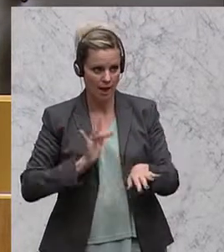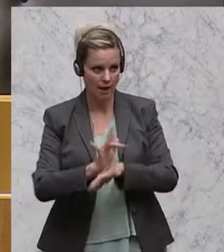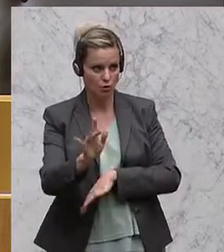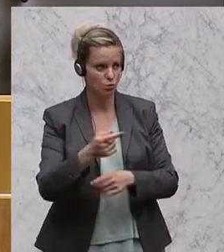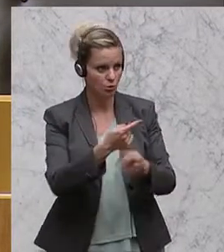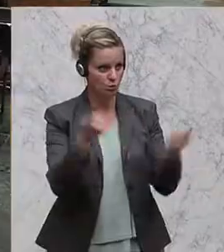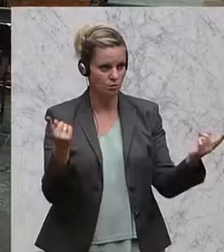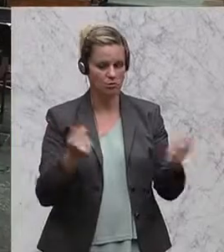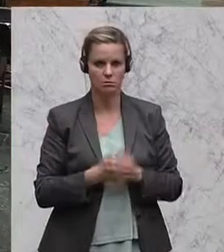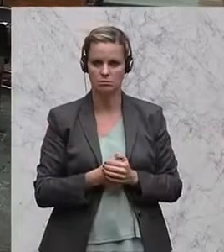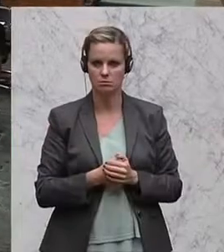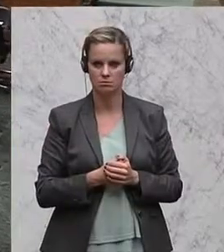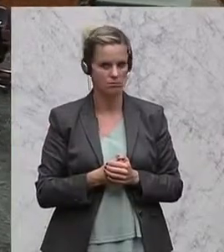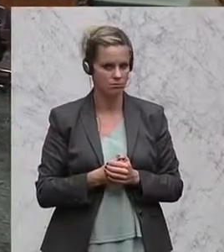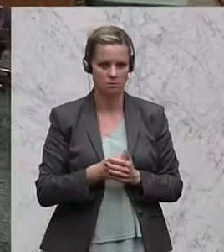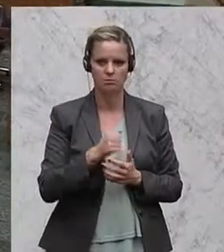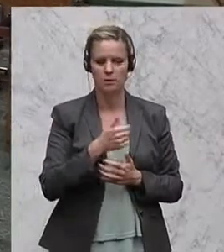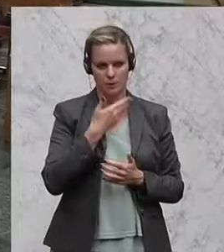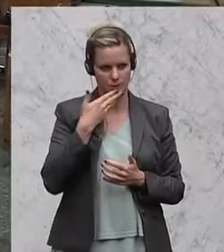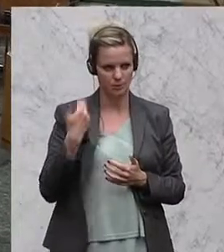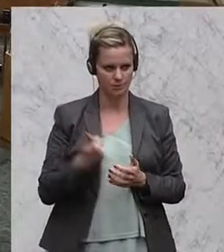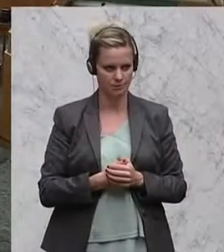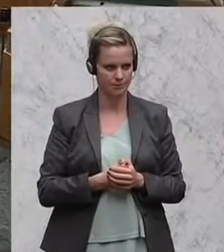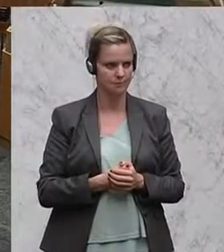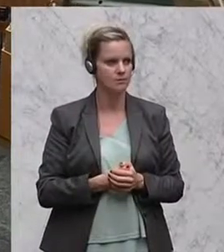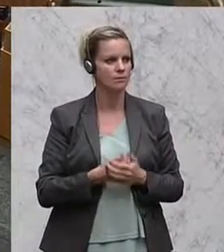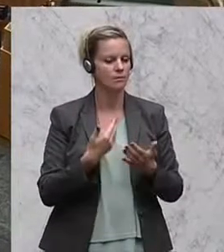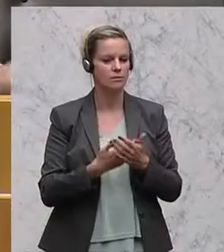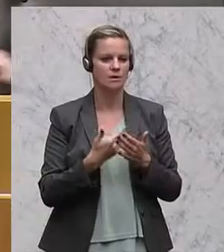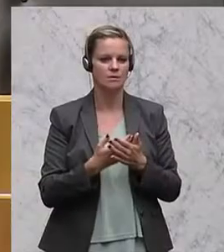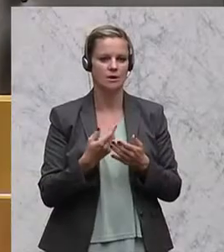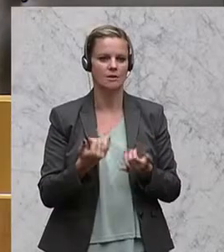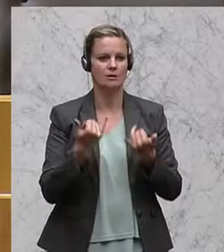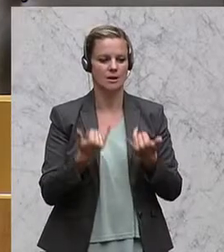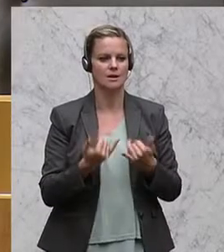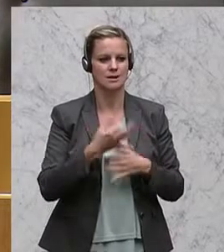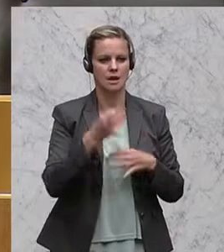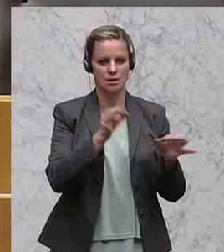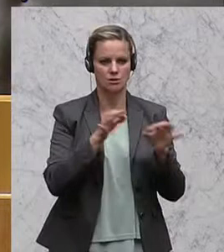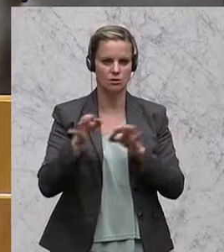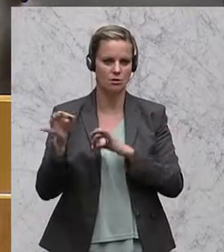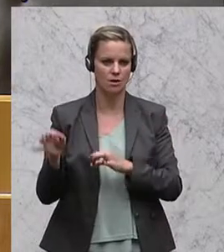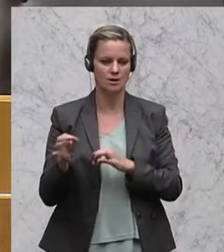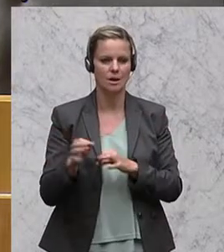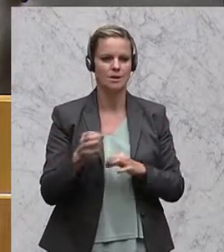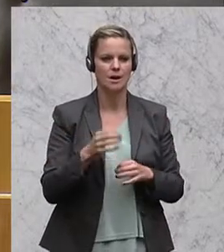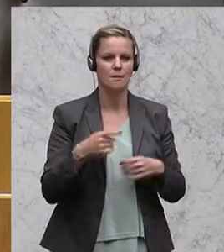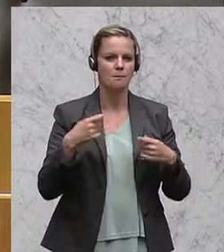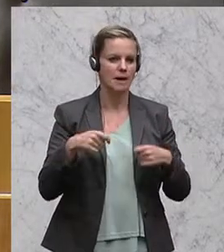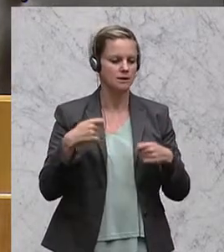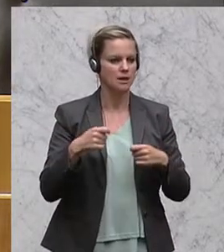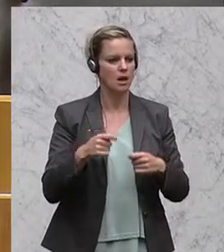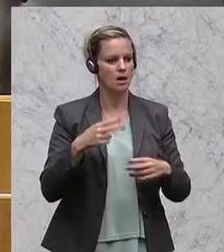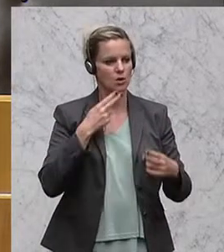erhoben. Das ist nicht der Fall. Wir gehen in die Tagesordnung ein. Zwischen den Mitgliedern der Präsidialkonferenz wurde